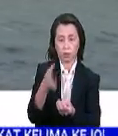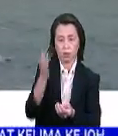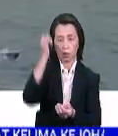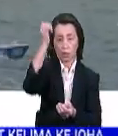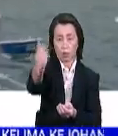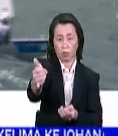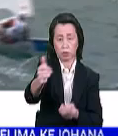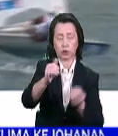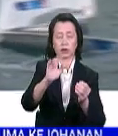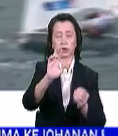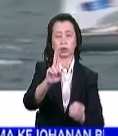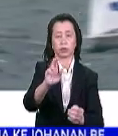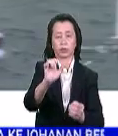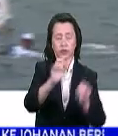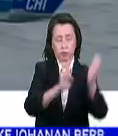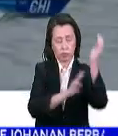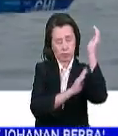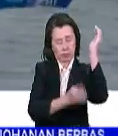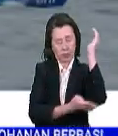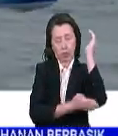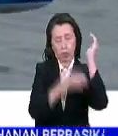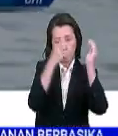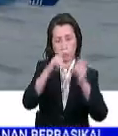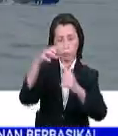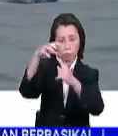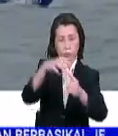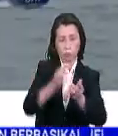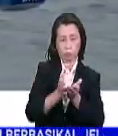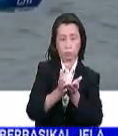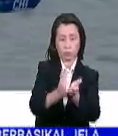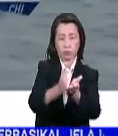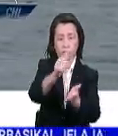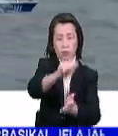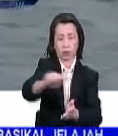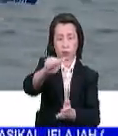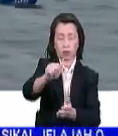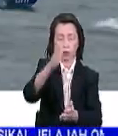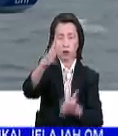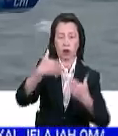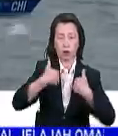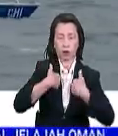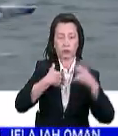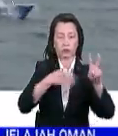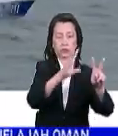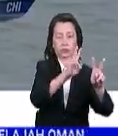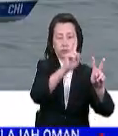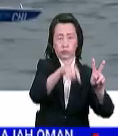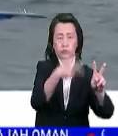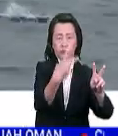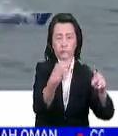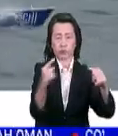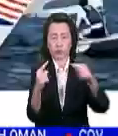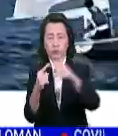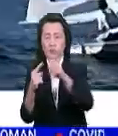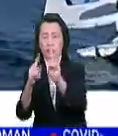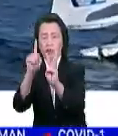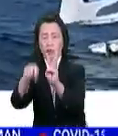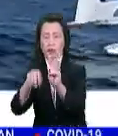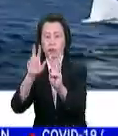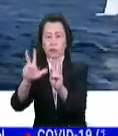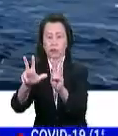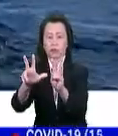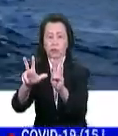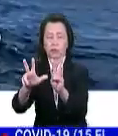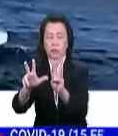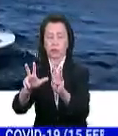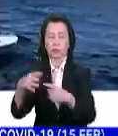akan ke aku Jabi melihara bersatu bagi ketuhanan pelayaran Asia yang dijadwal berlangsung 27 Feb sehingga 6 match